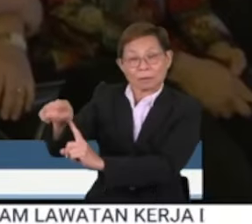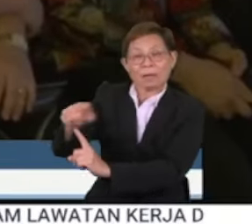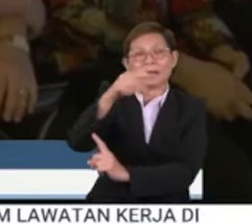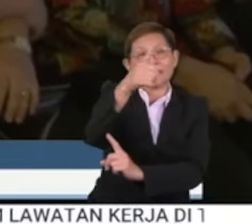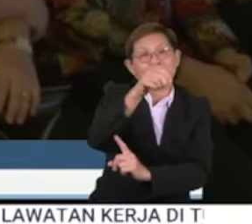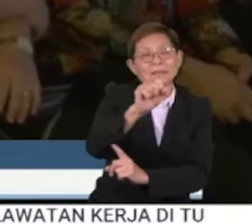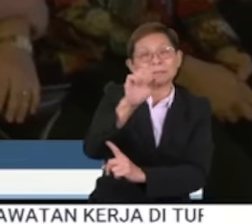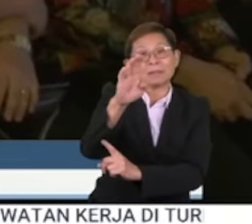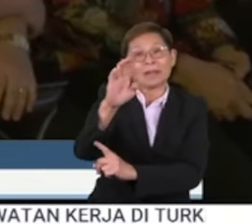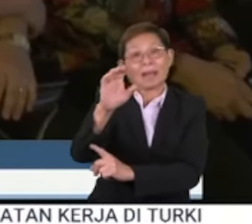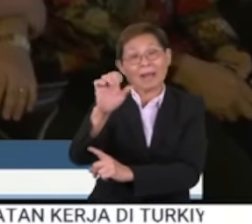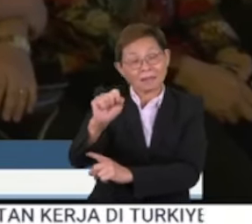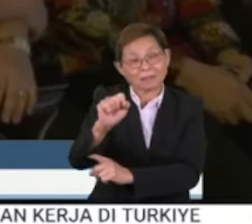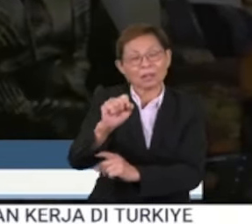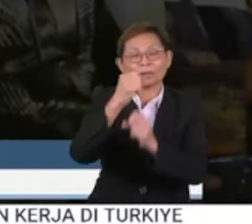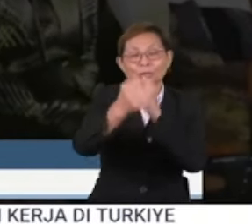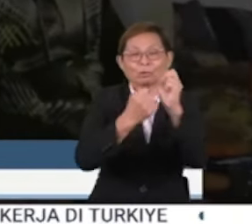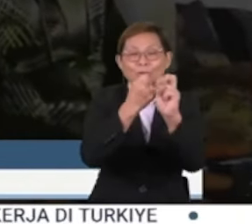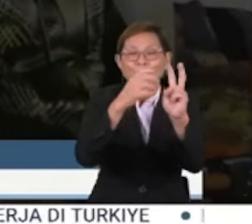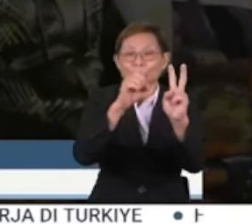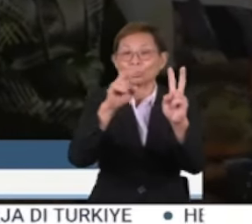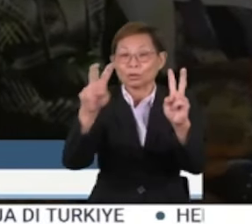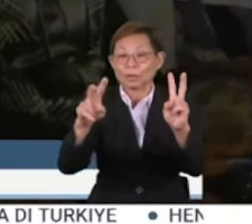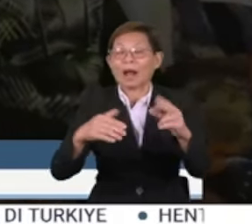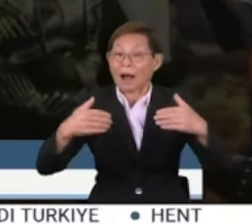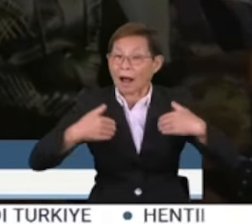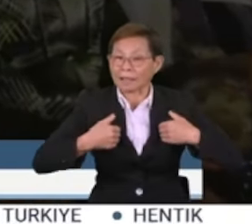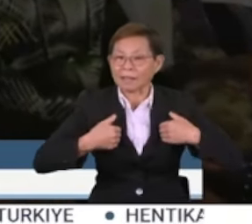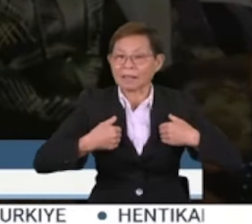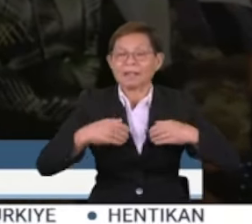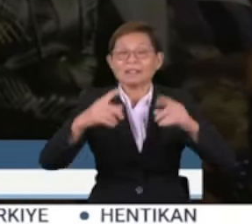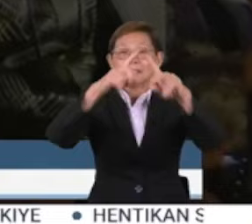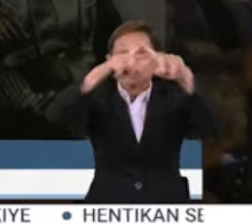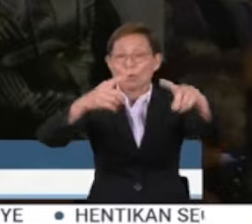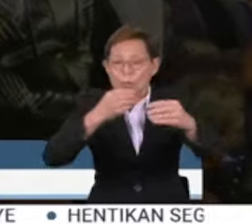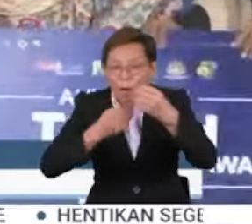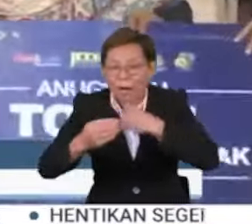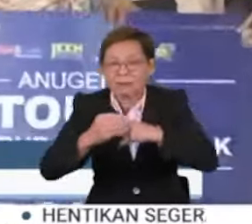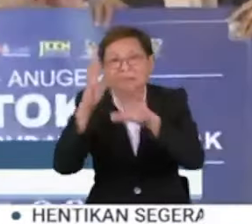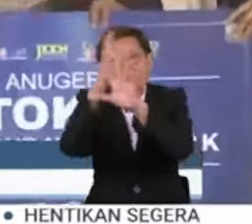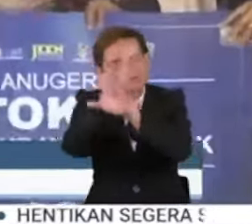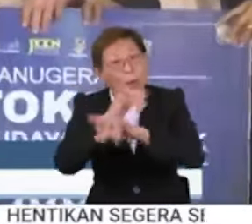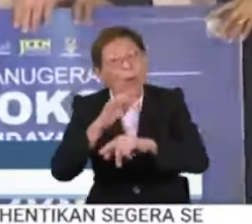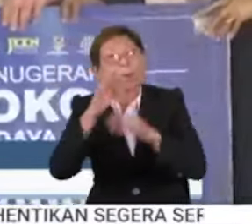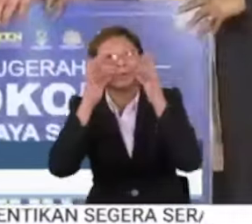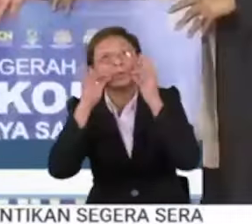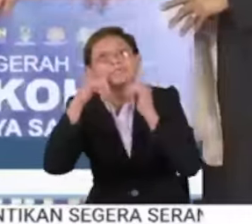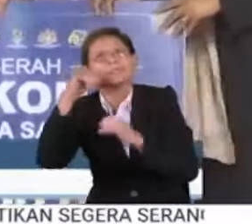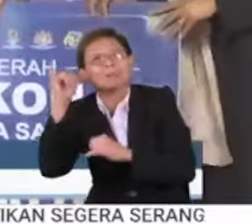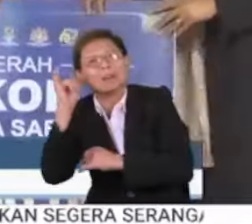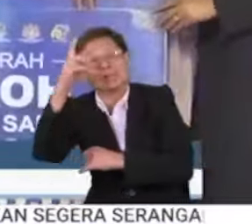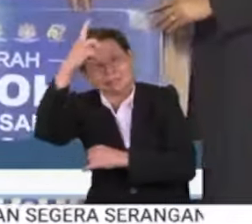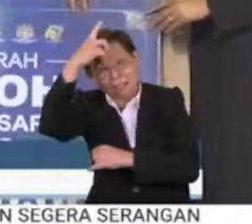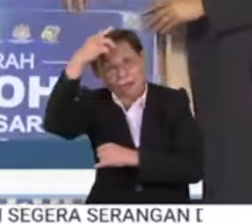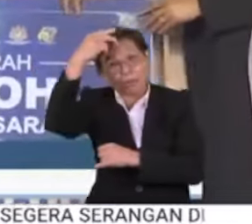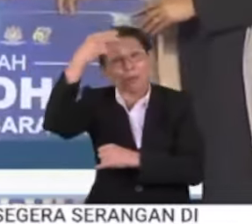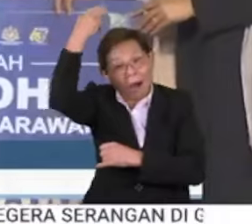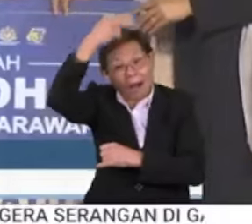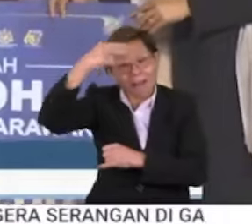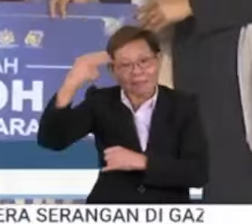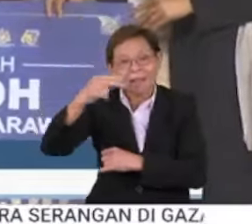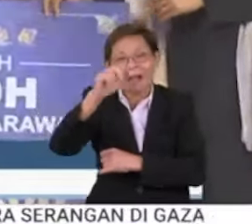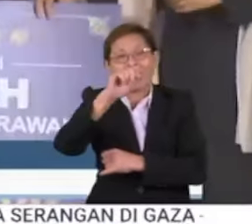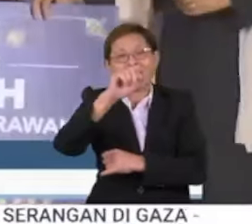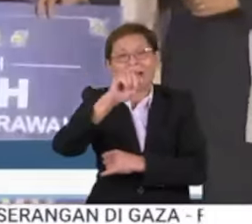ASBS 2023 diadakan di Dewan Santapan Kompleks Dun Sarawak, Kuching malam tadi. Datuk Hajah Serbanun